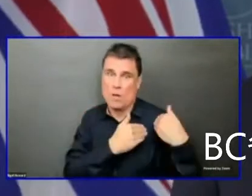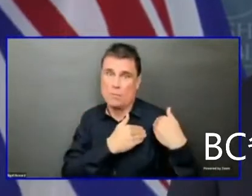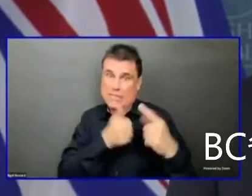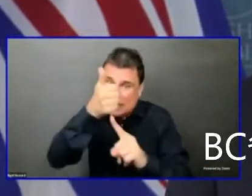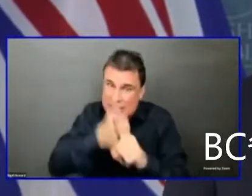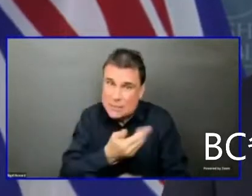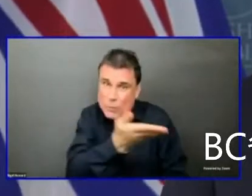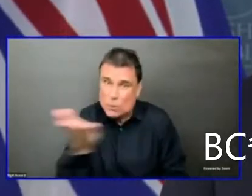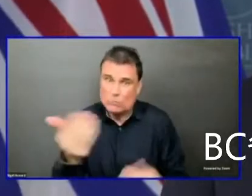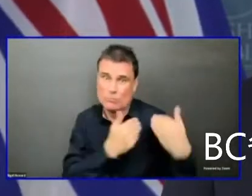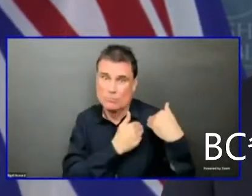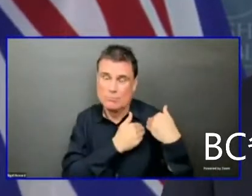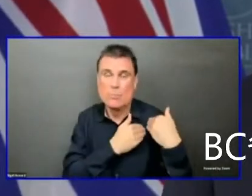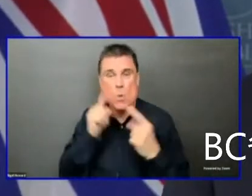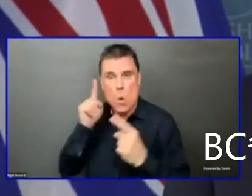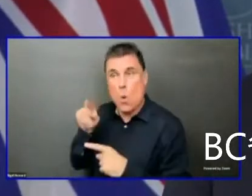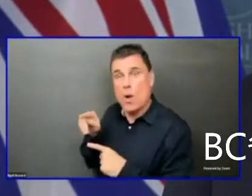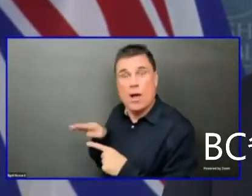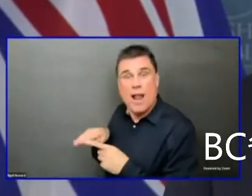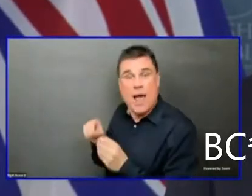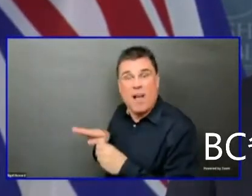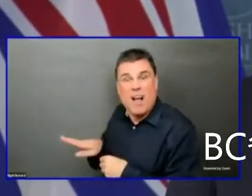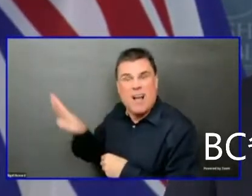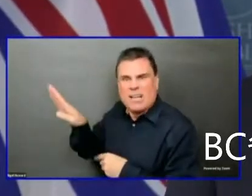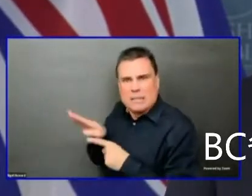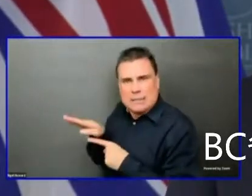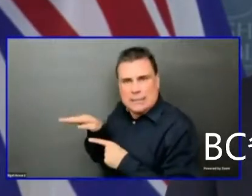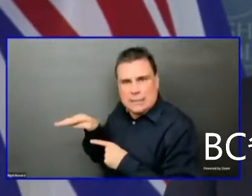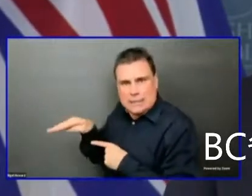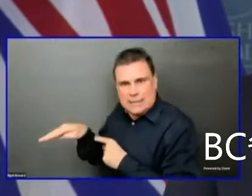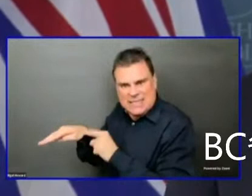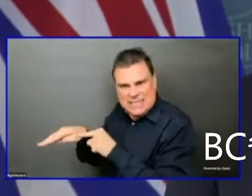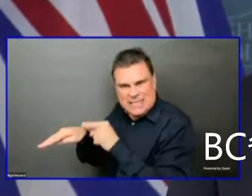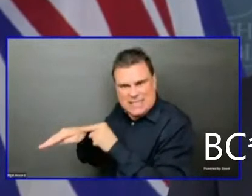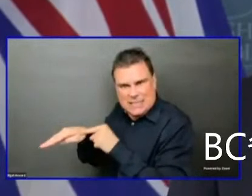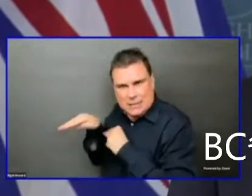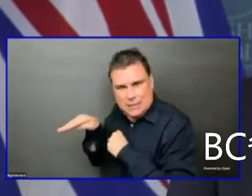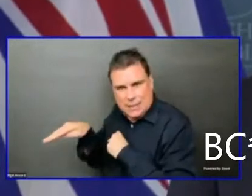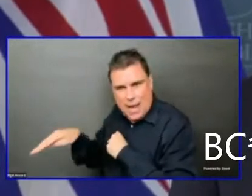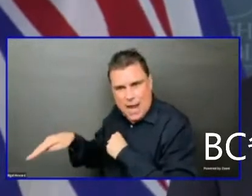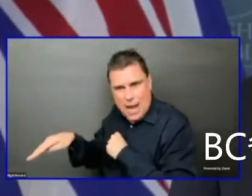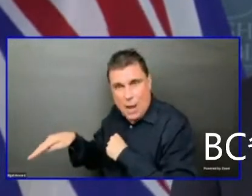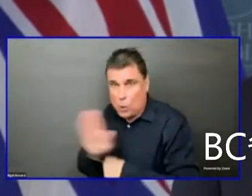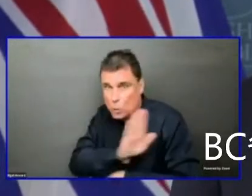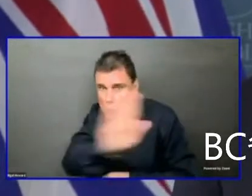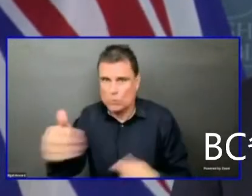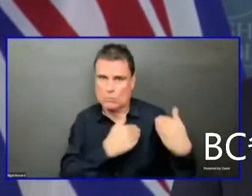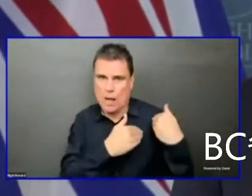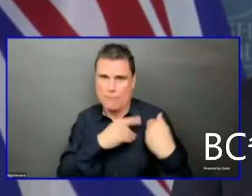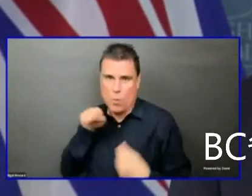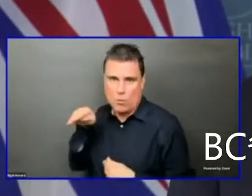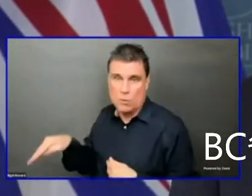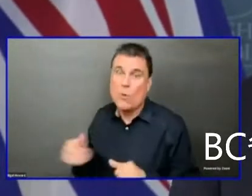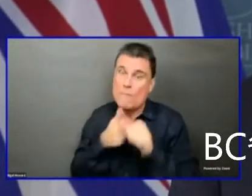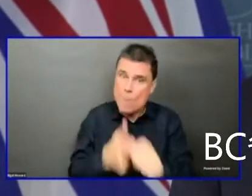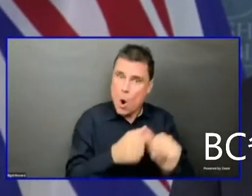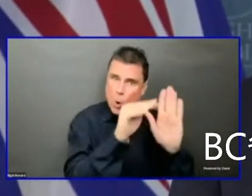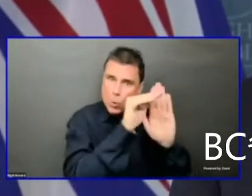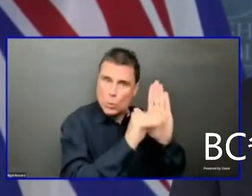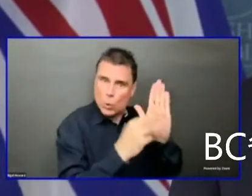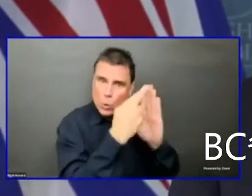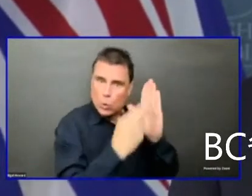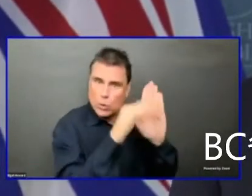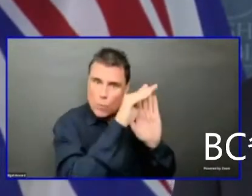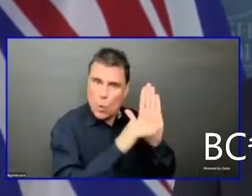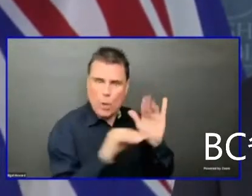why 令持续有 the 效 current health 啊， orders 没 have 有 been 说放 extended. 松。 And why we continue to need to take action in this crucial time as we're developing